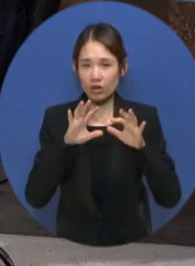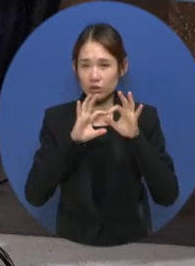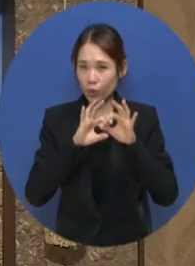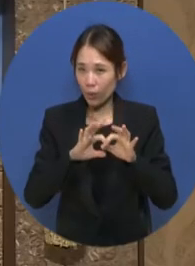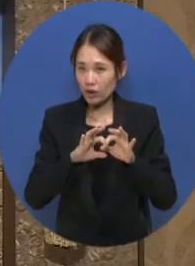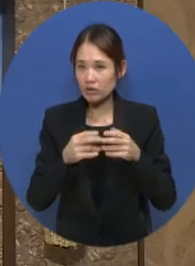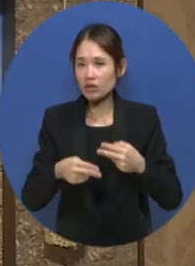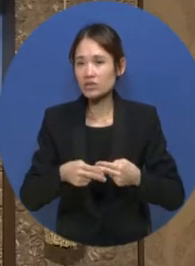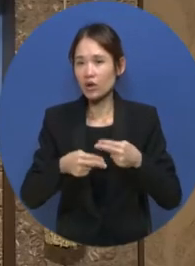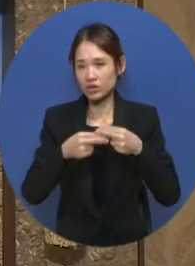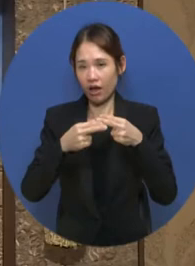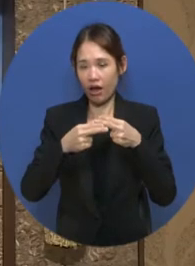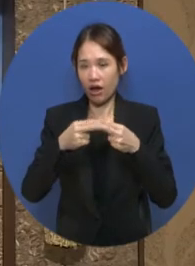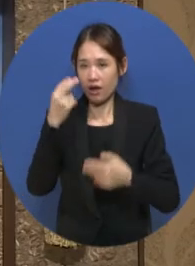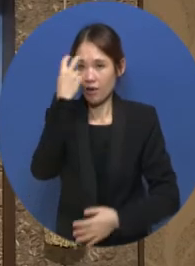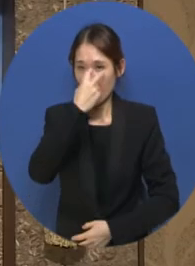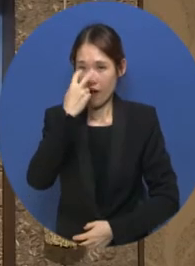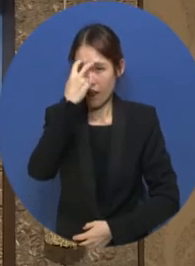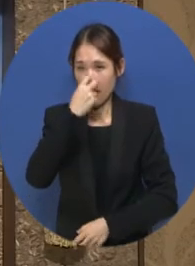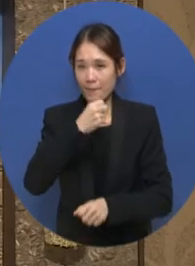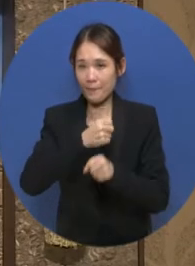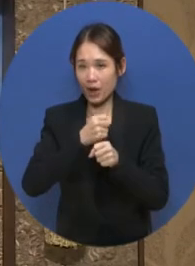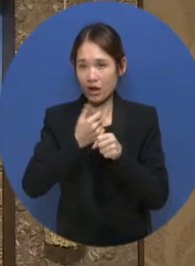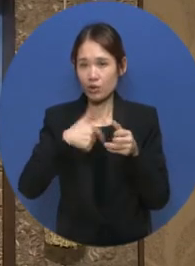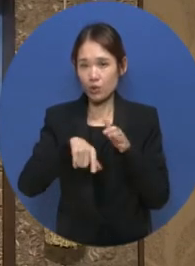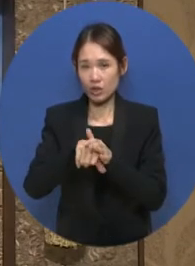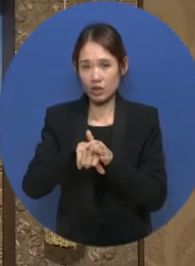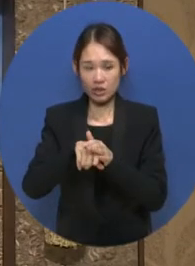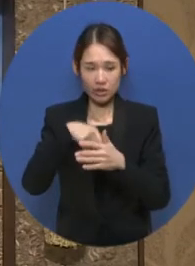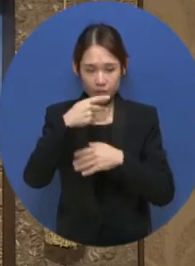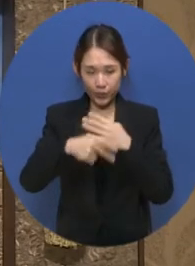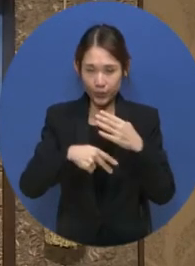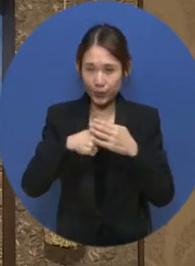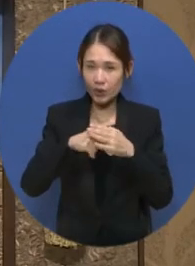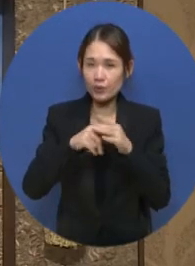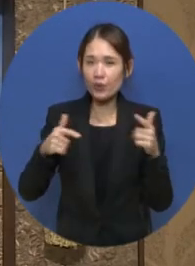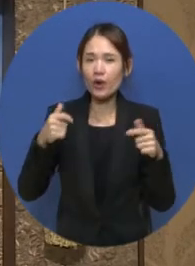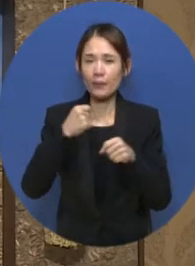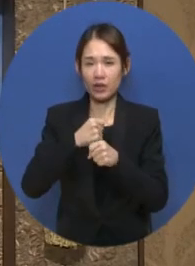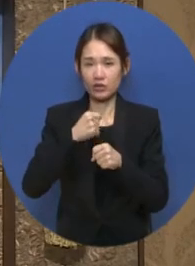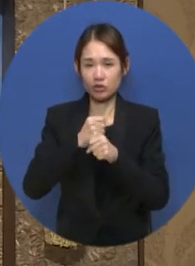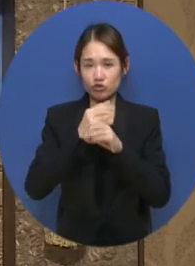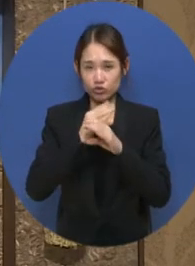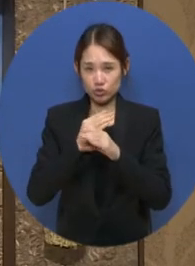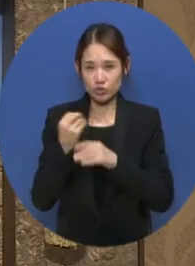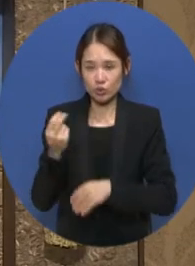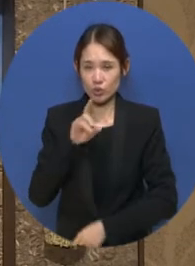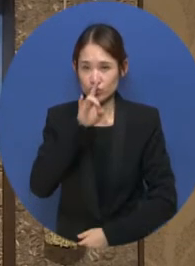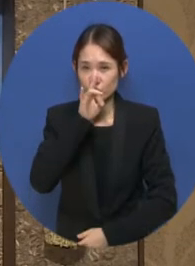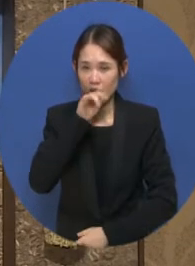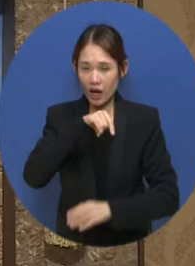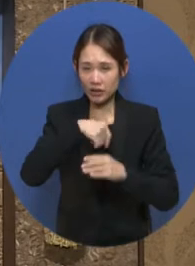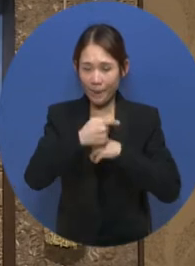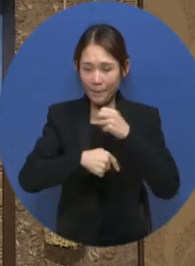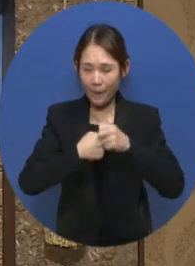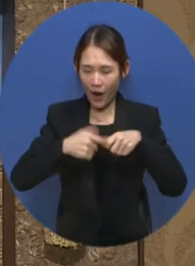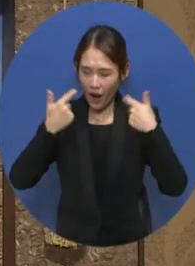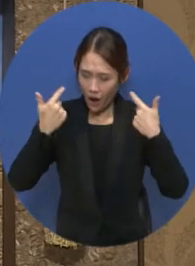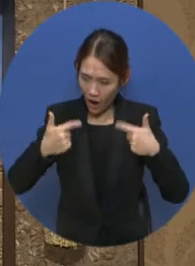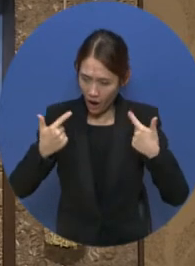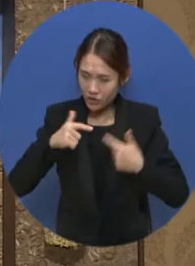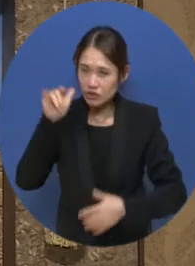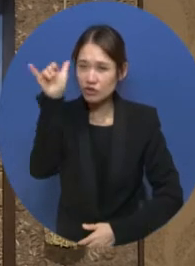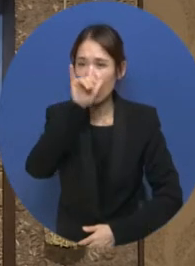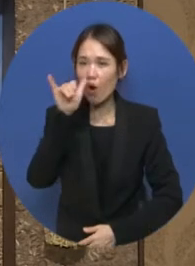저장을 하고 관리할 수 있도록 하는 확보 정보 스템프 구축을 해서 하고 있고요 그리고 또 중앙에서 이제 매년마다 이제